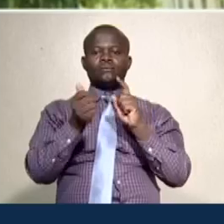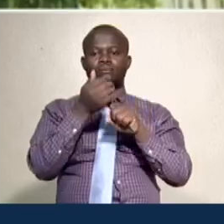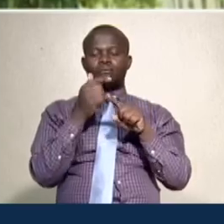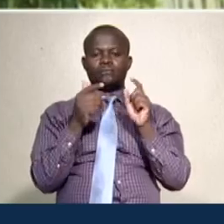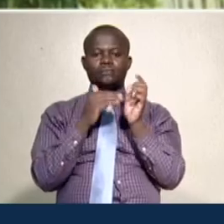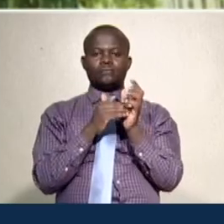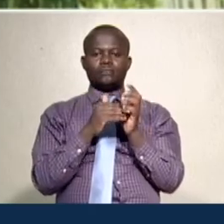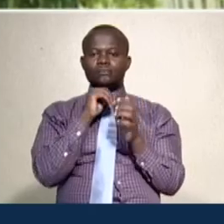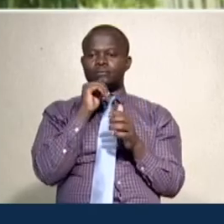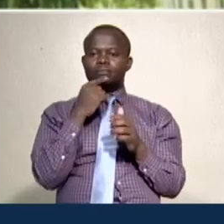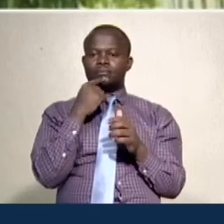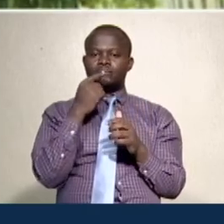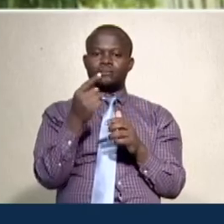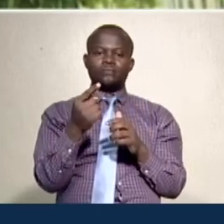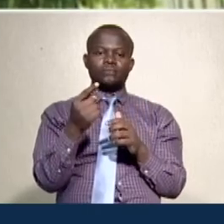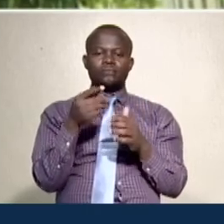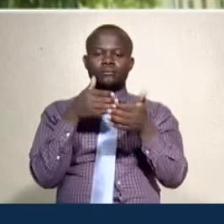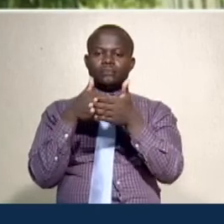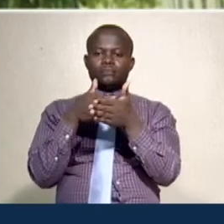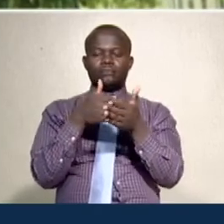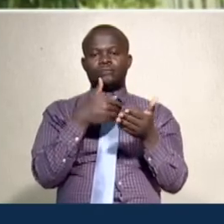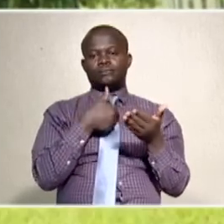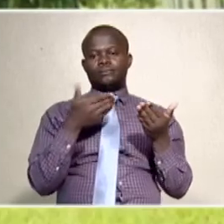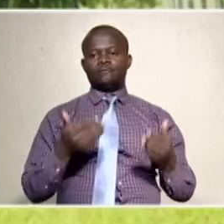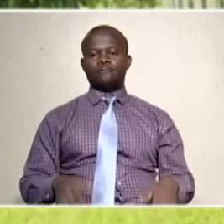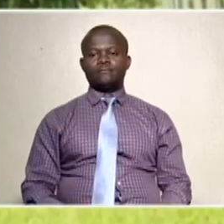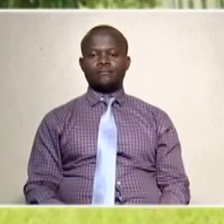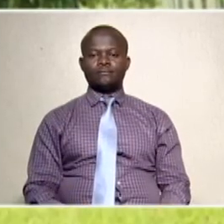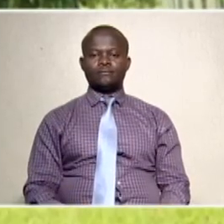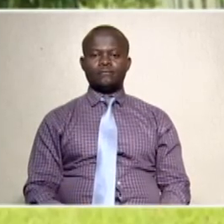kandi nta mbogamizi agize.